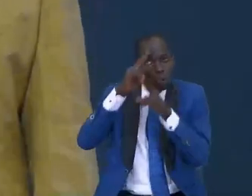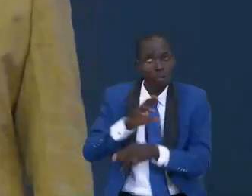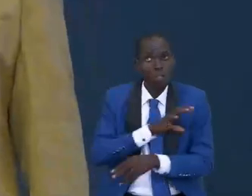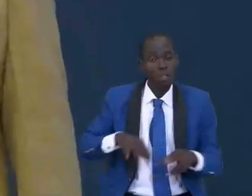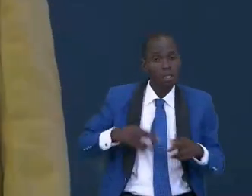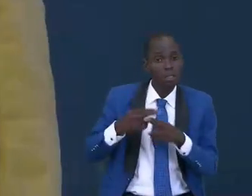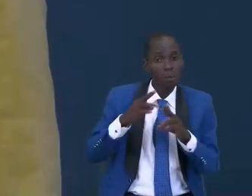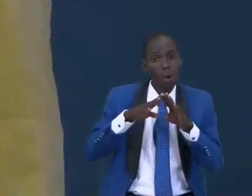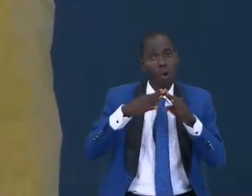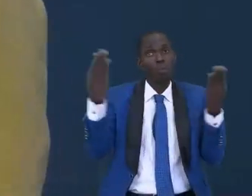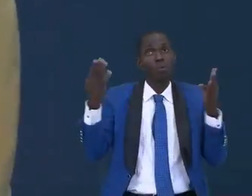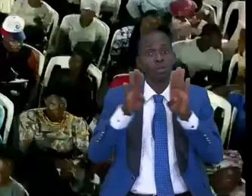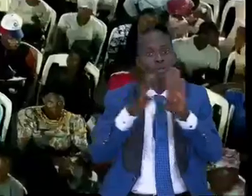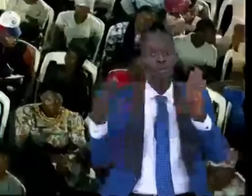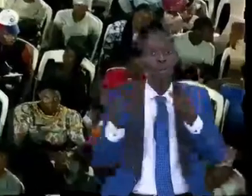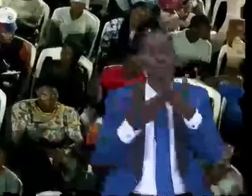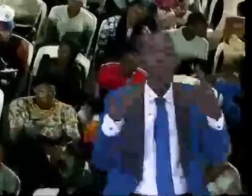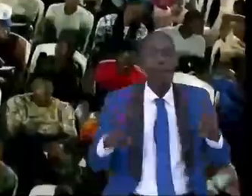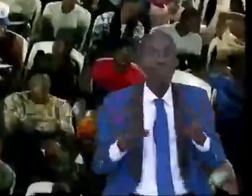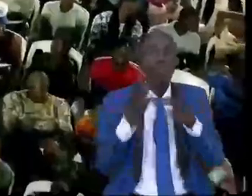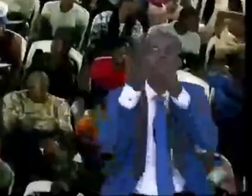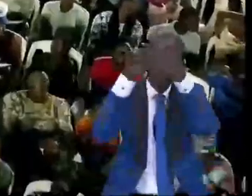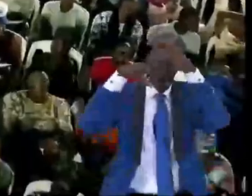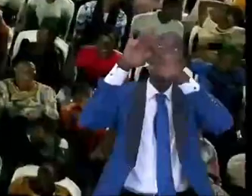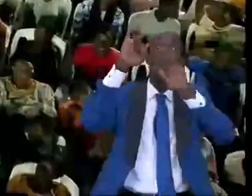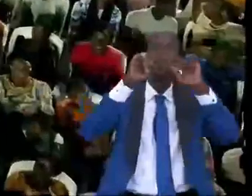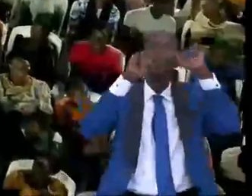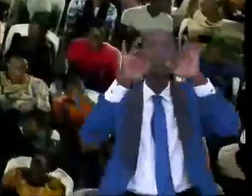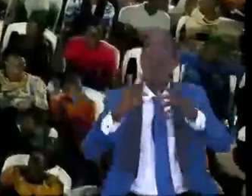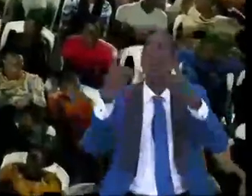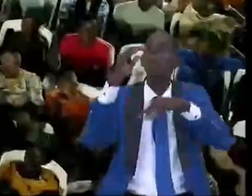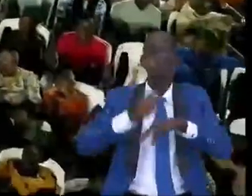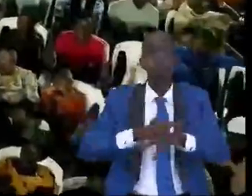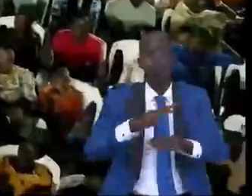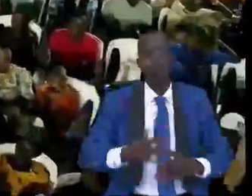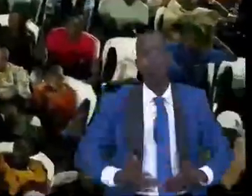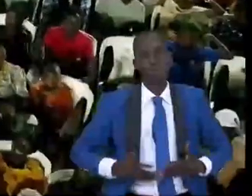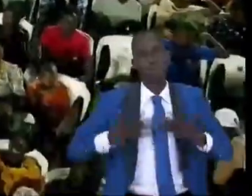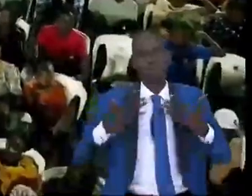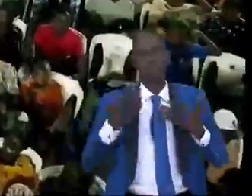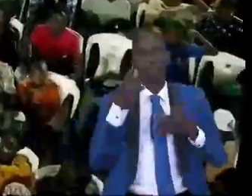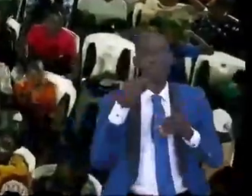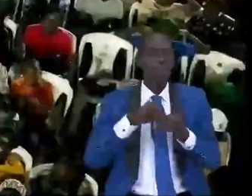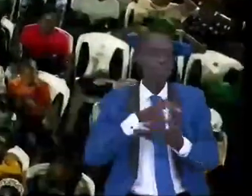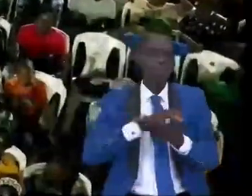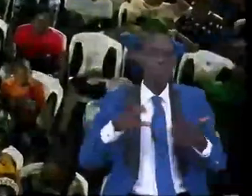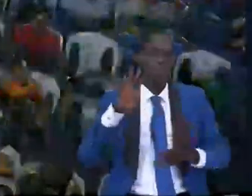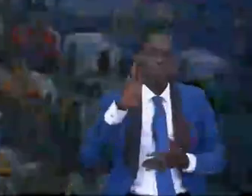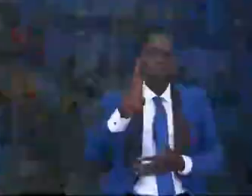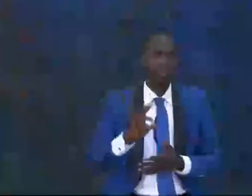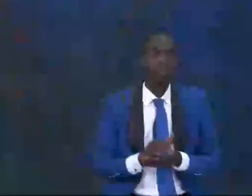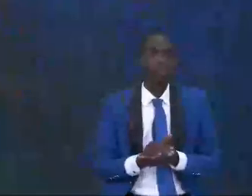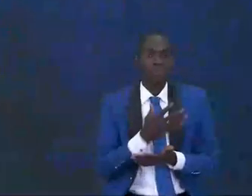l'honores, les bénédictions célestes seront répandues sur ta vie. Le verset 46